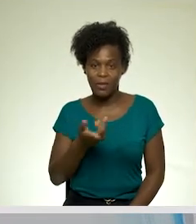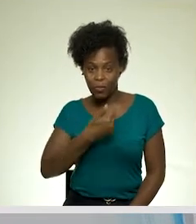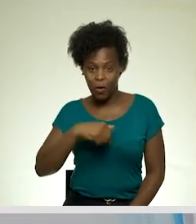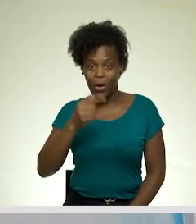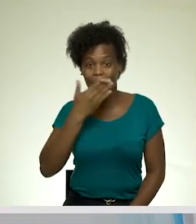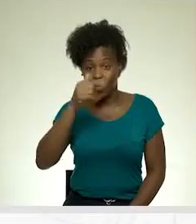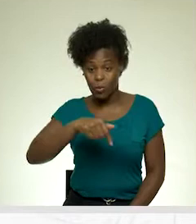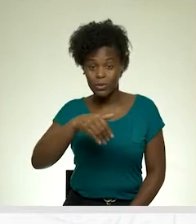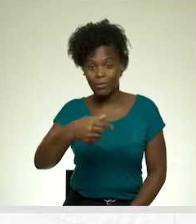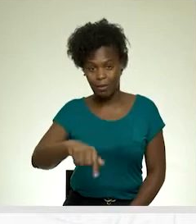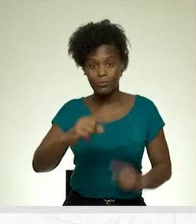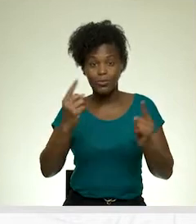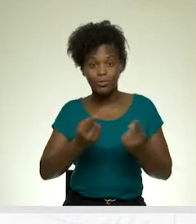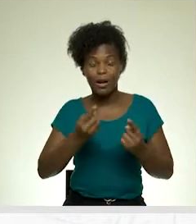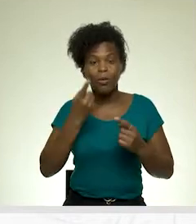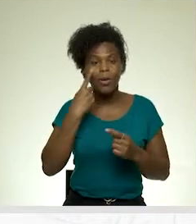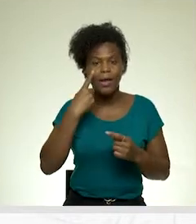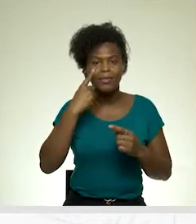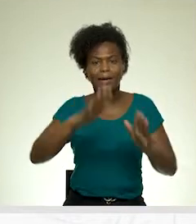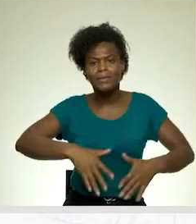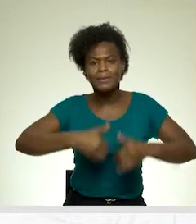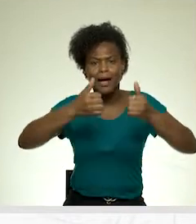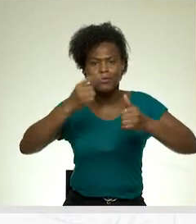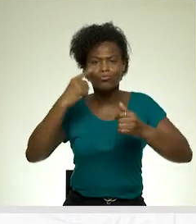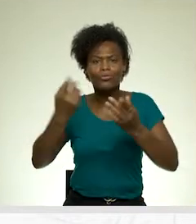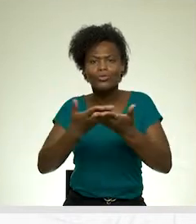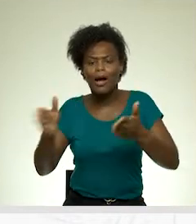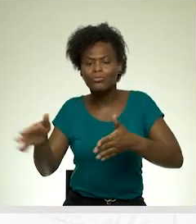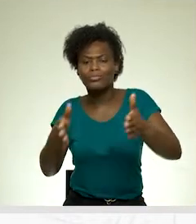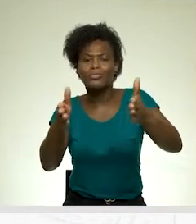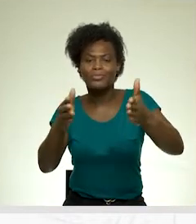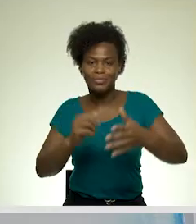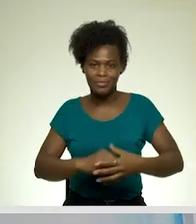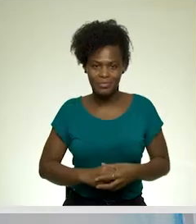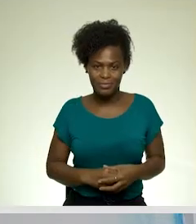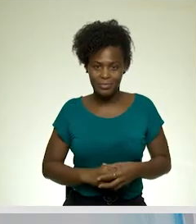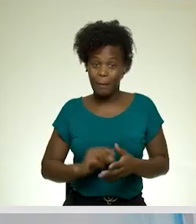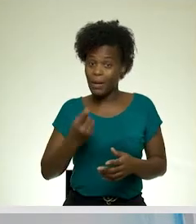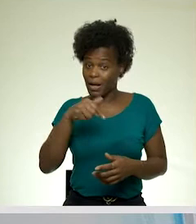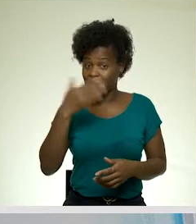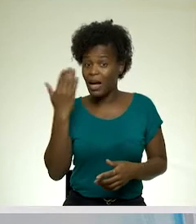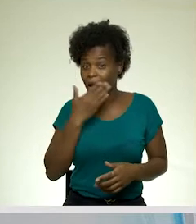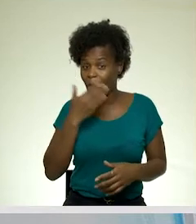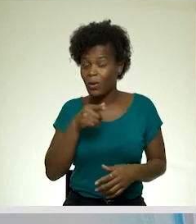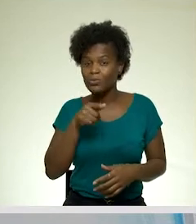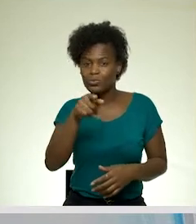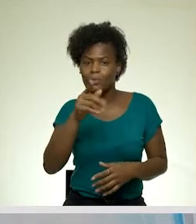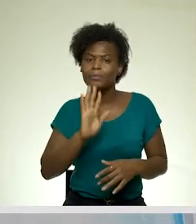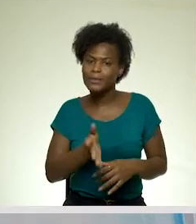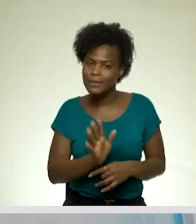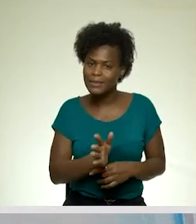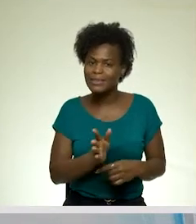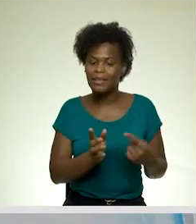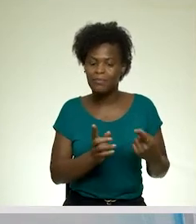comme sommaire connaître la ville et indiquer le chemin. Pour ce cours, tu as